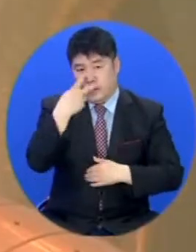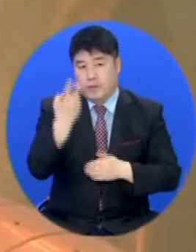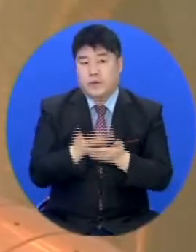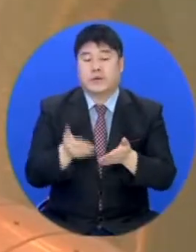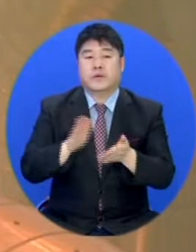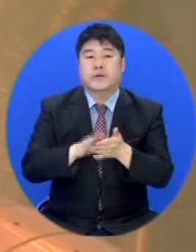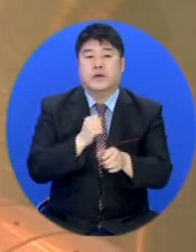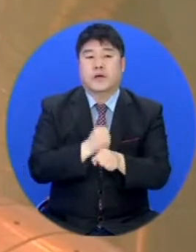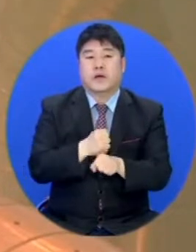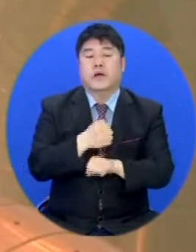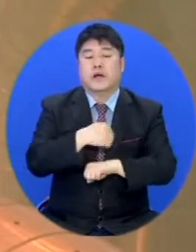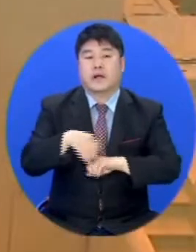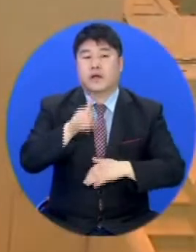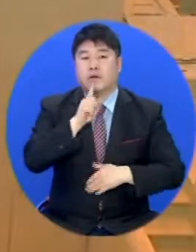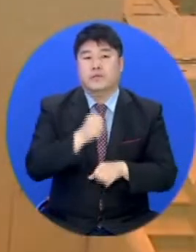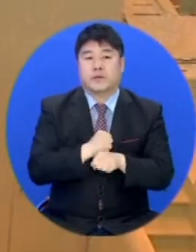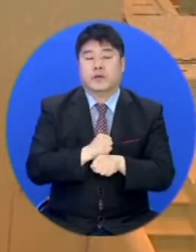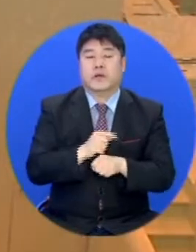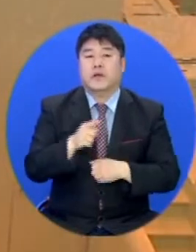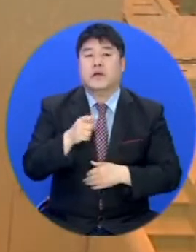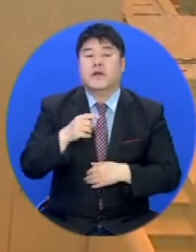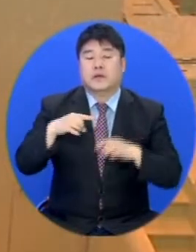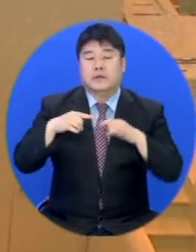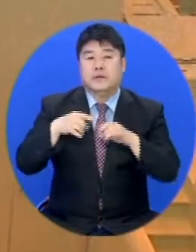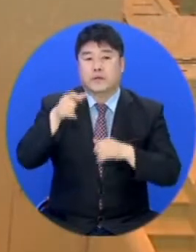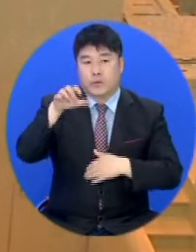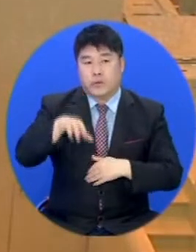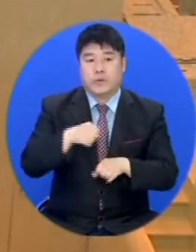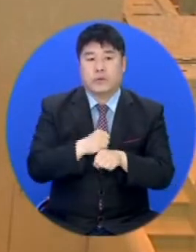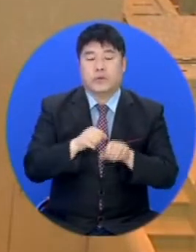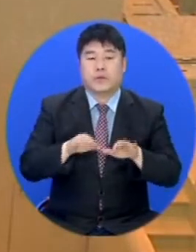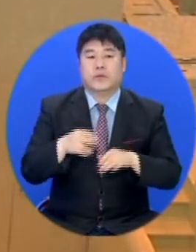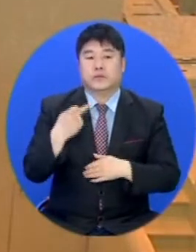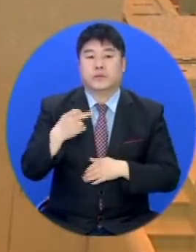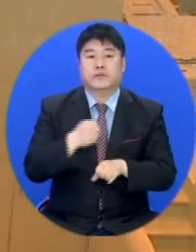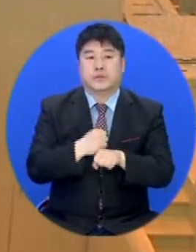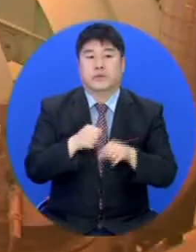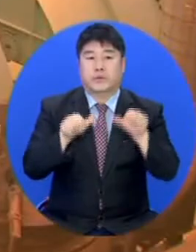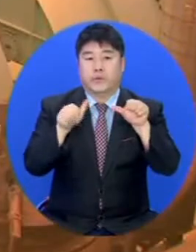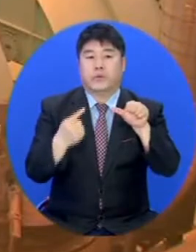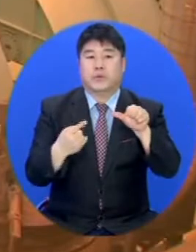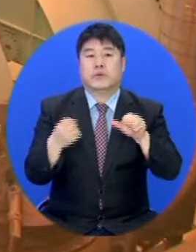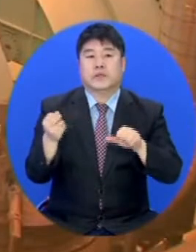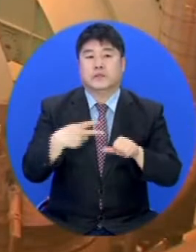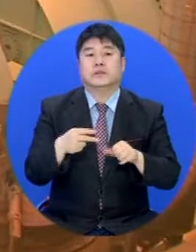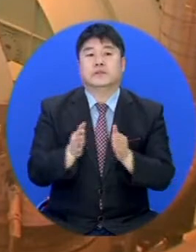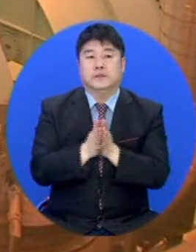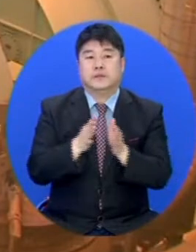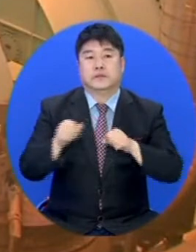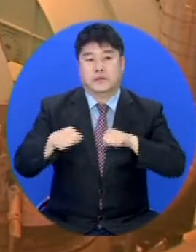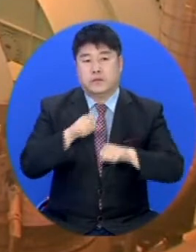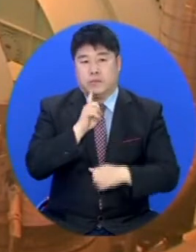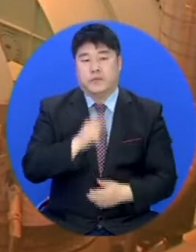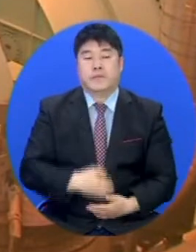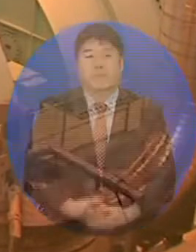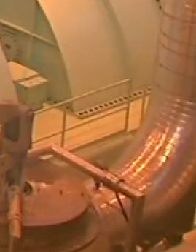밝혔습니다. 한수원은 오는 8월 말부터 한빛 5호기의 발전이 재개될 예정이라고 덧붙였습니다.